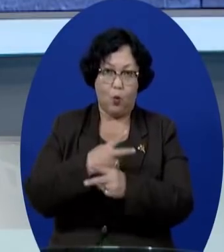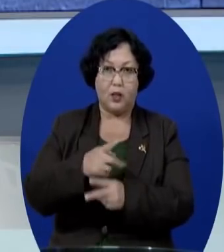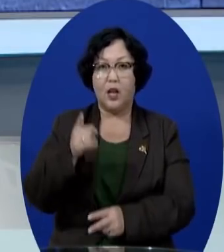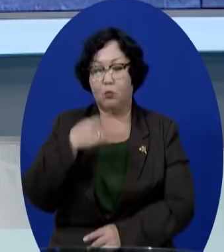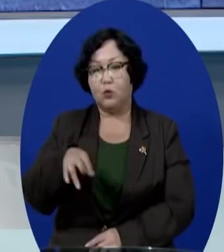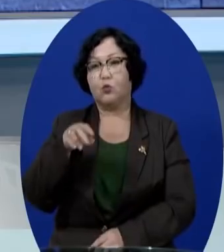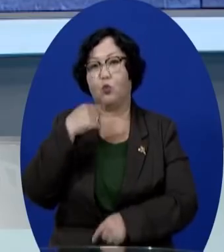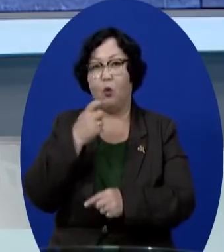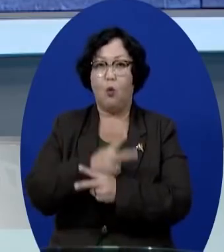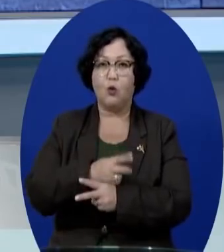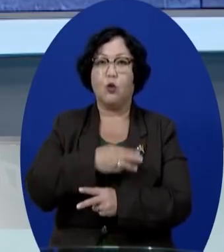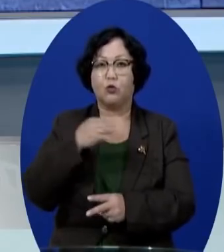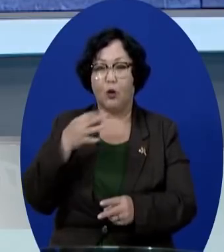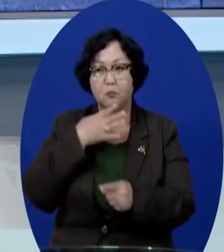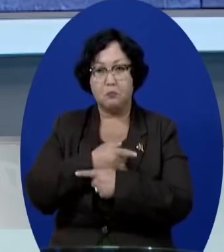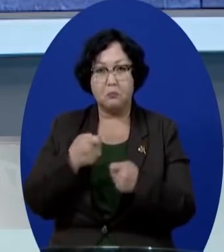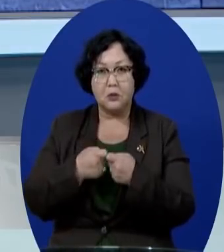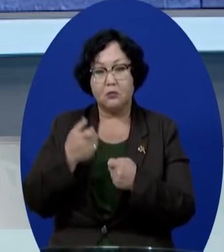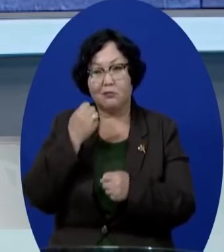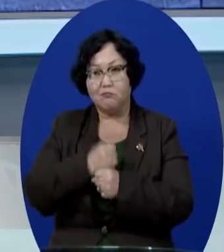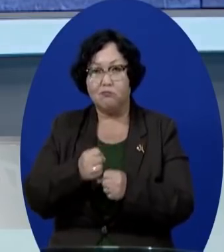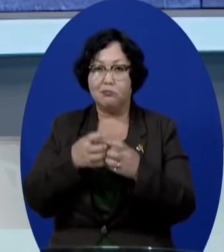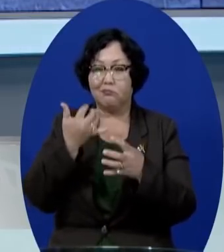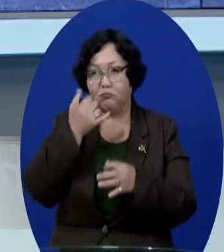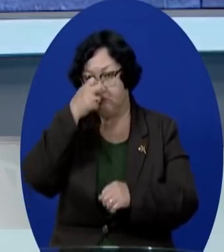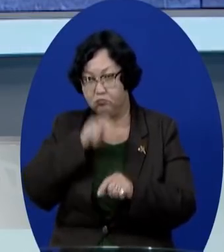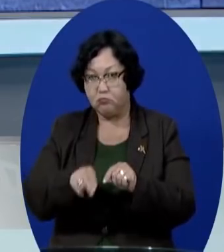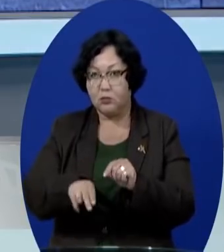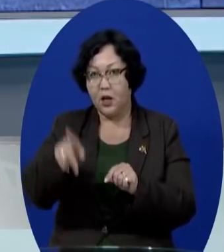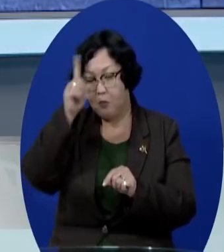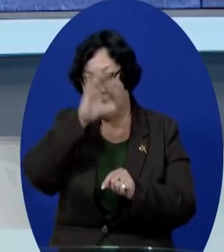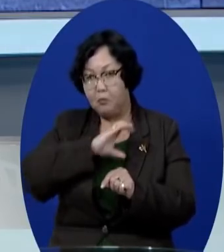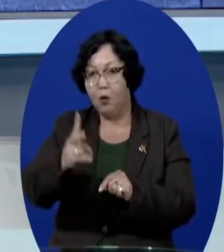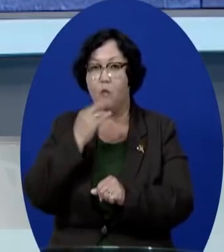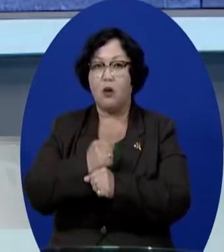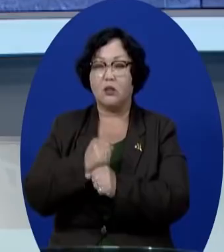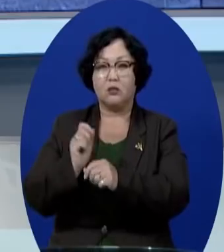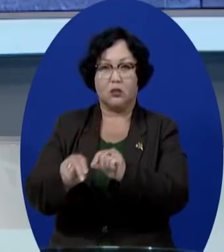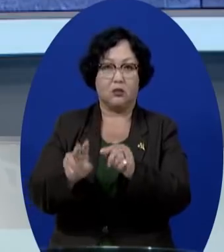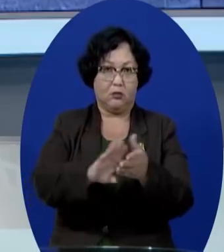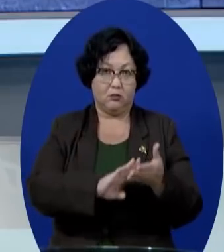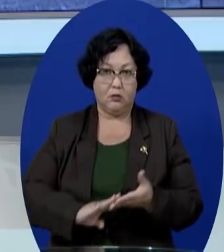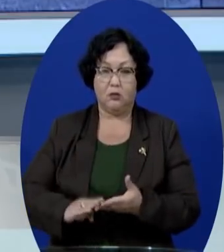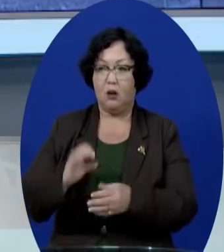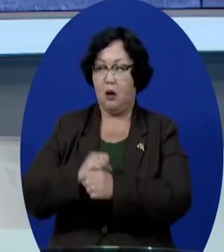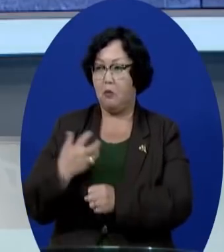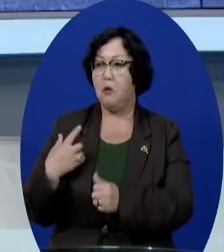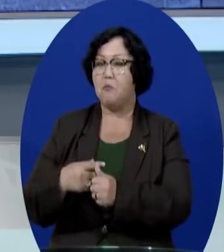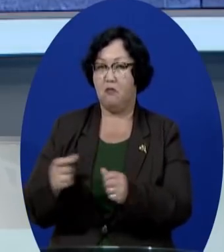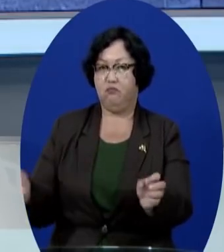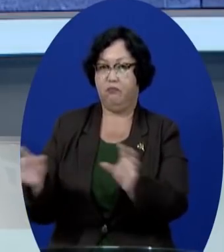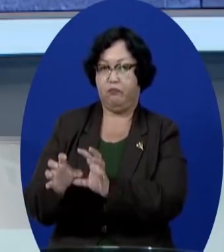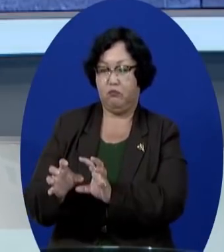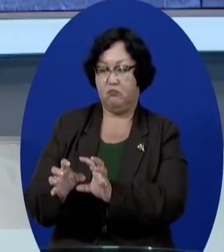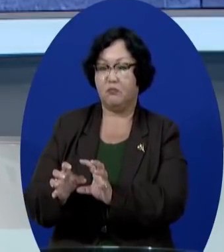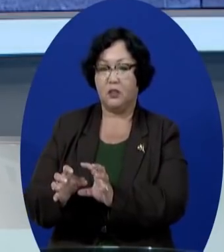хууль тогтоомжийн биелэлтийг хянаж шалгах, эрүүл мэндийн байгууллагуудын үйл ажиллагаатай танилцах өөрө бүхий ажлын хэсгийг байгуулган ажиллаж байна. За